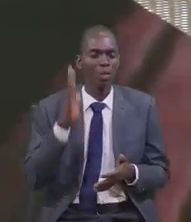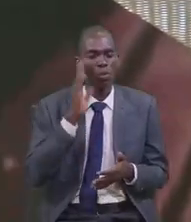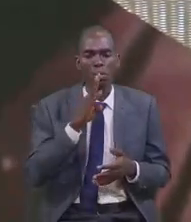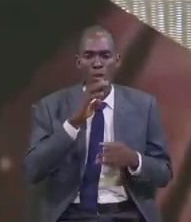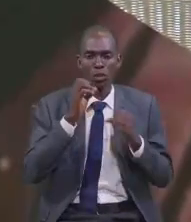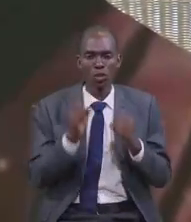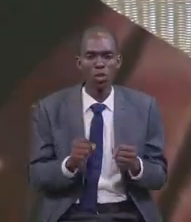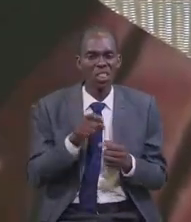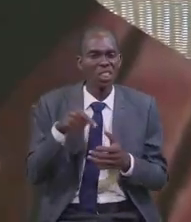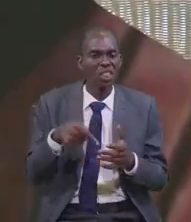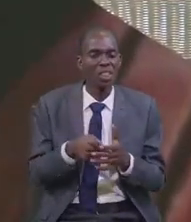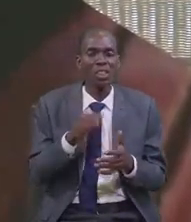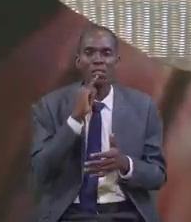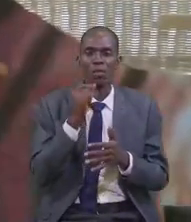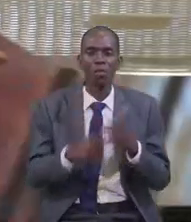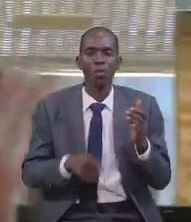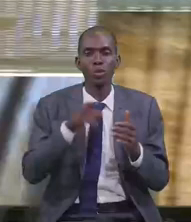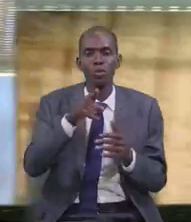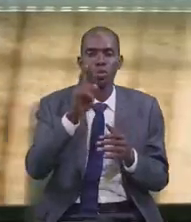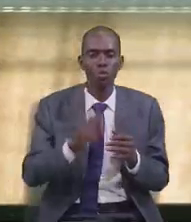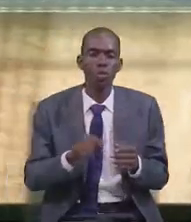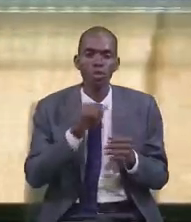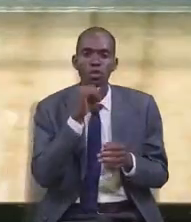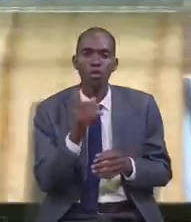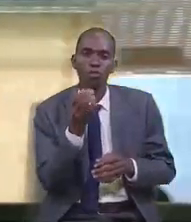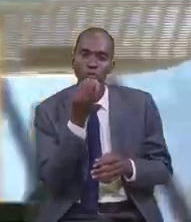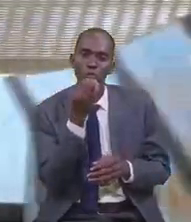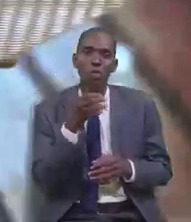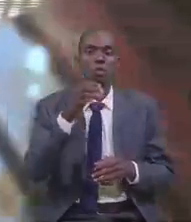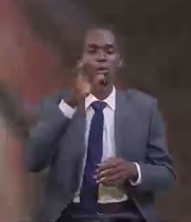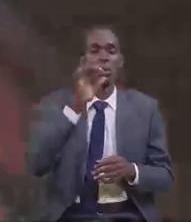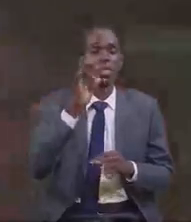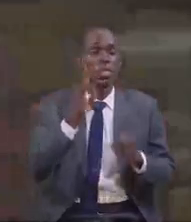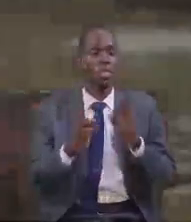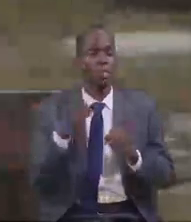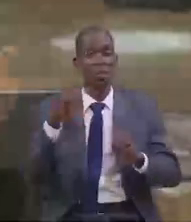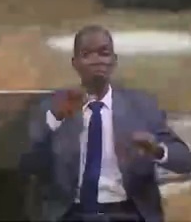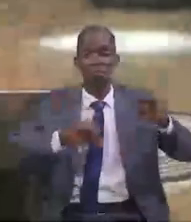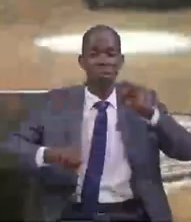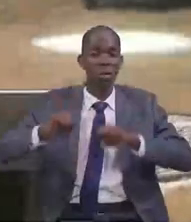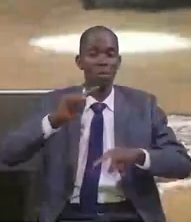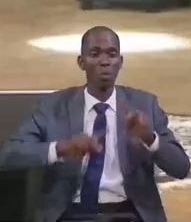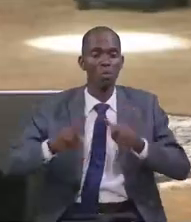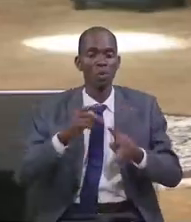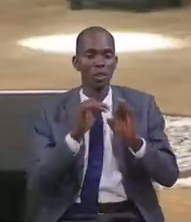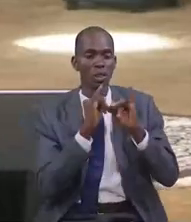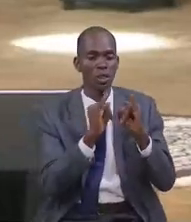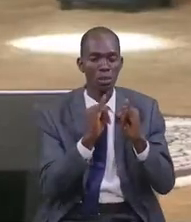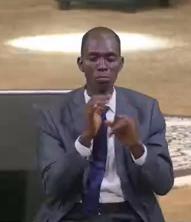portant, vous ne devez pas faire ceci. Si la science médicale dit aux mamans que tu ne peux pas boire, une